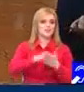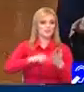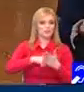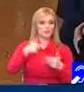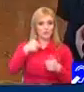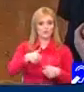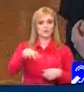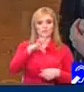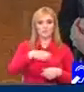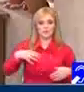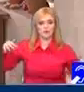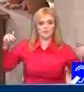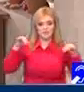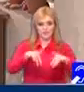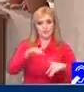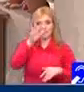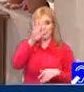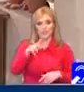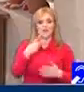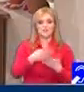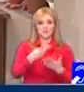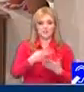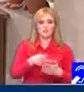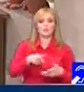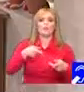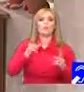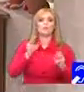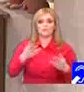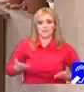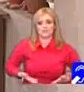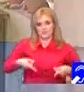Chișinău și să spună guvernului cum se trăiește cu adevărat pe la sate.